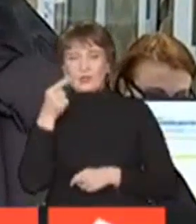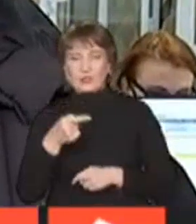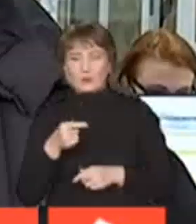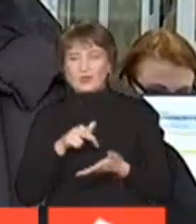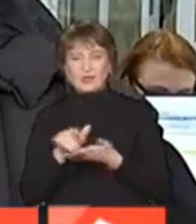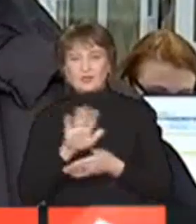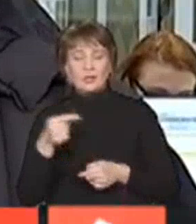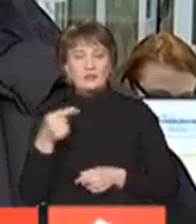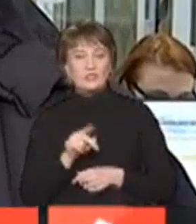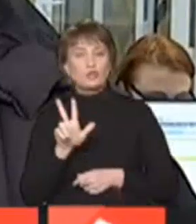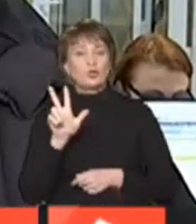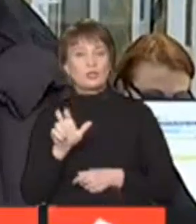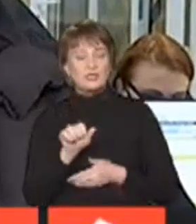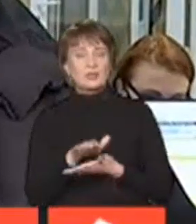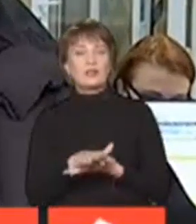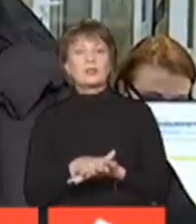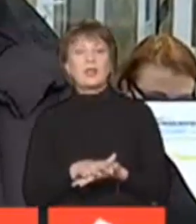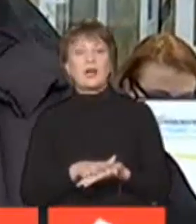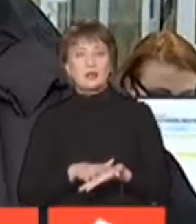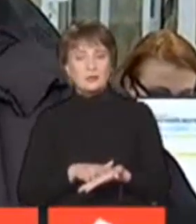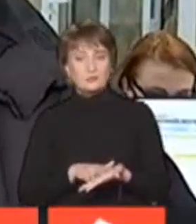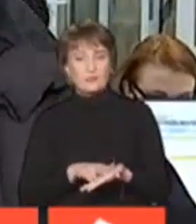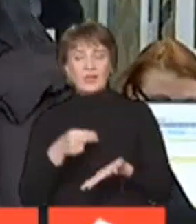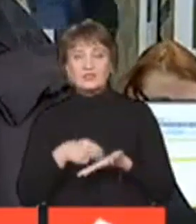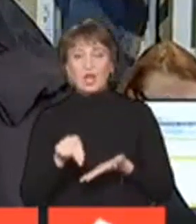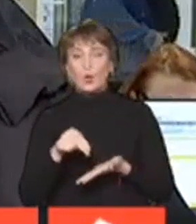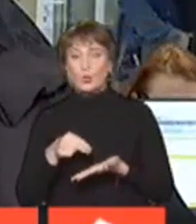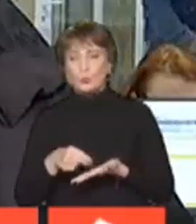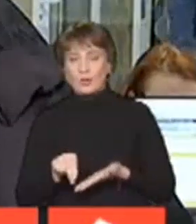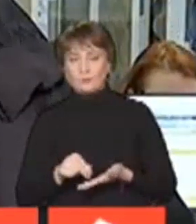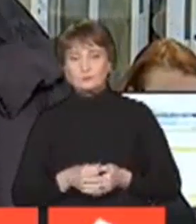1300. Далі закупка